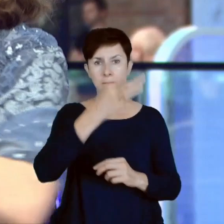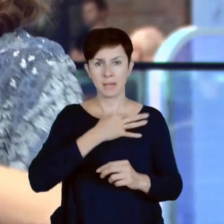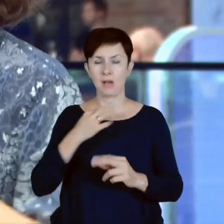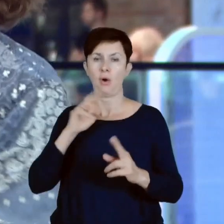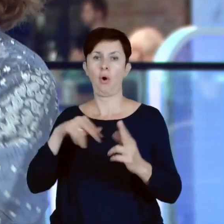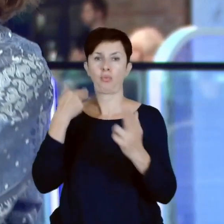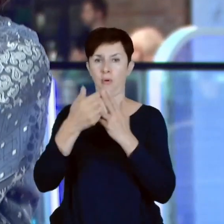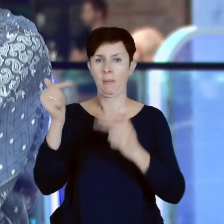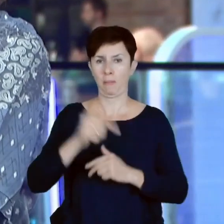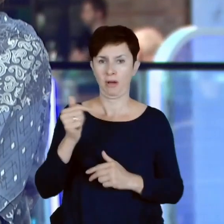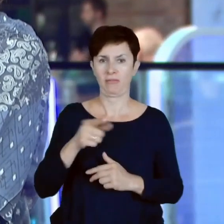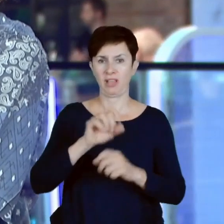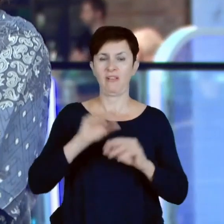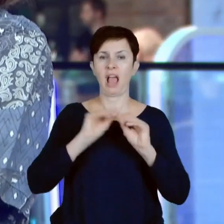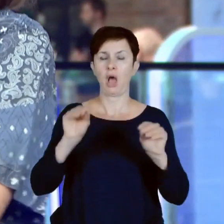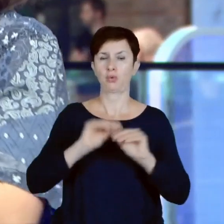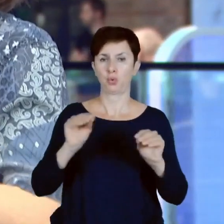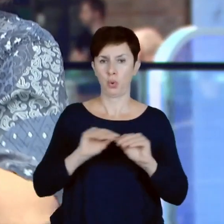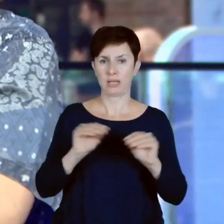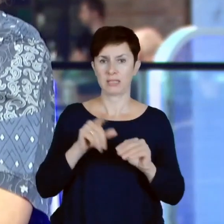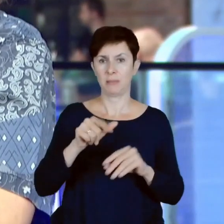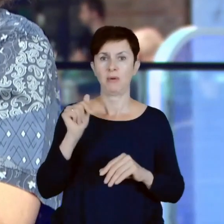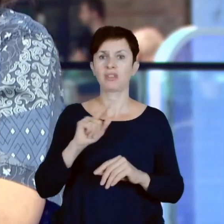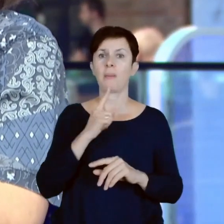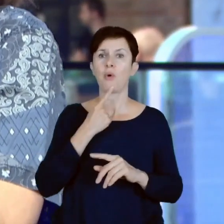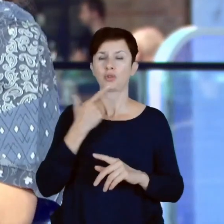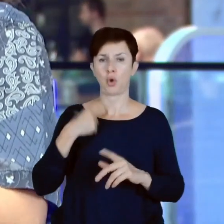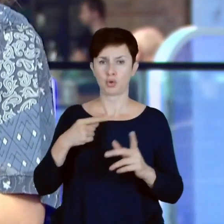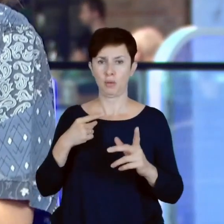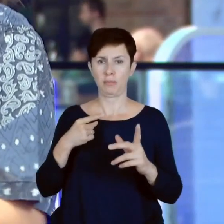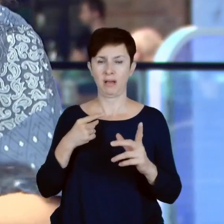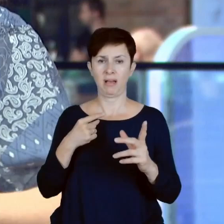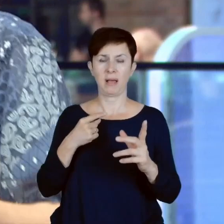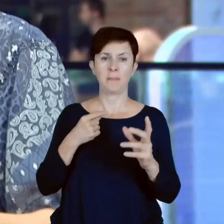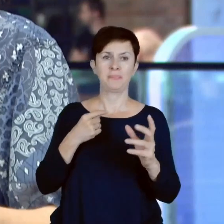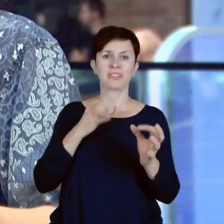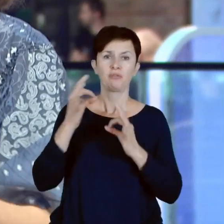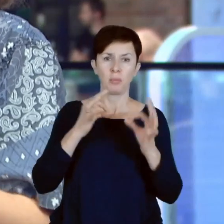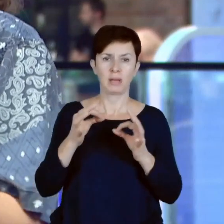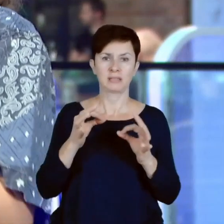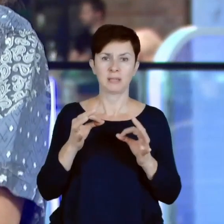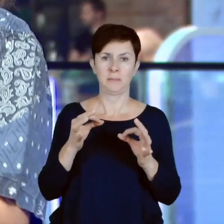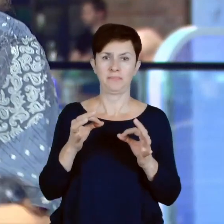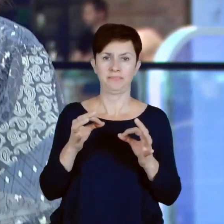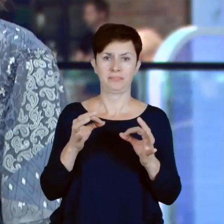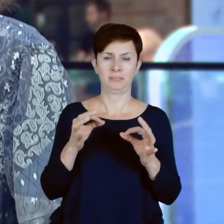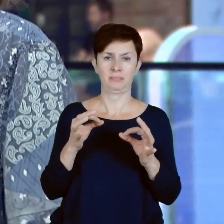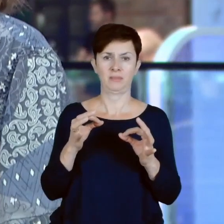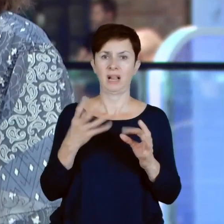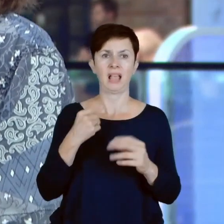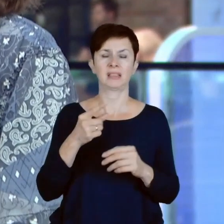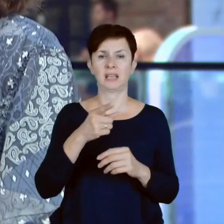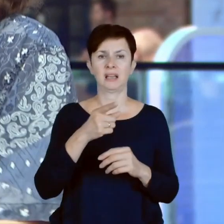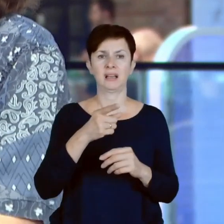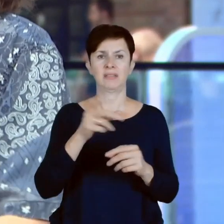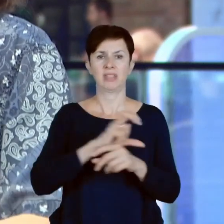to z młodej osoby ma wyjść informacja, a nie ciekawość świata, czyli nauka tak zwanego promptowania, a w zasadzie tego, co